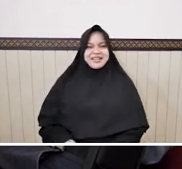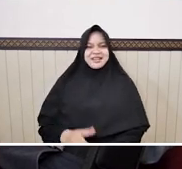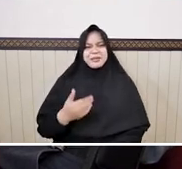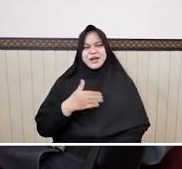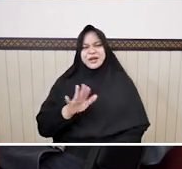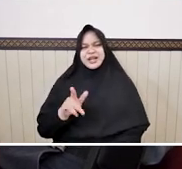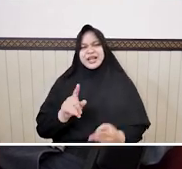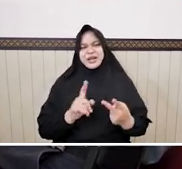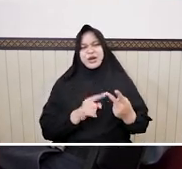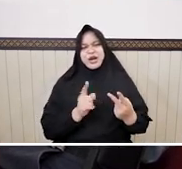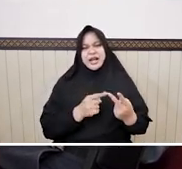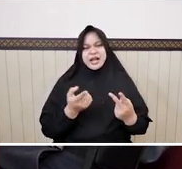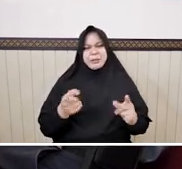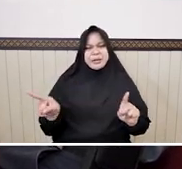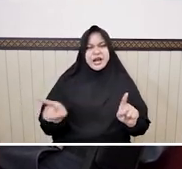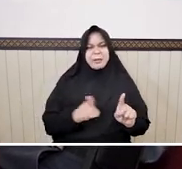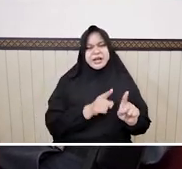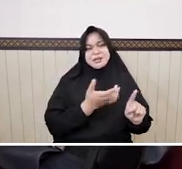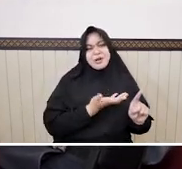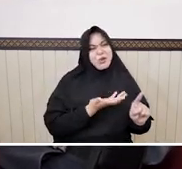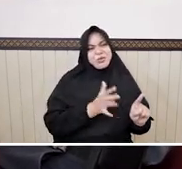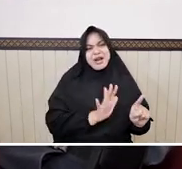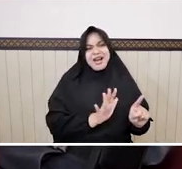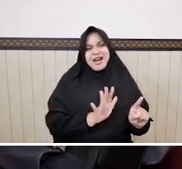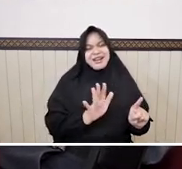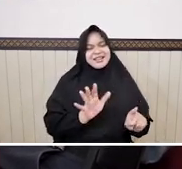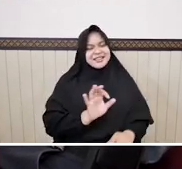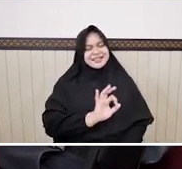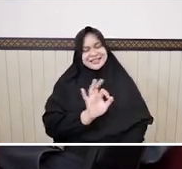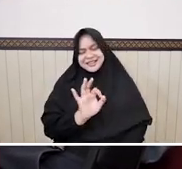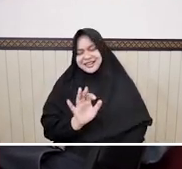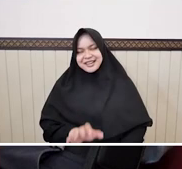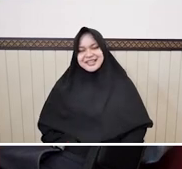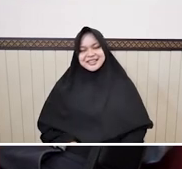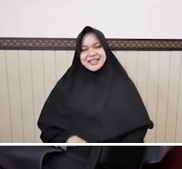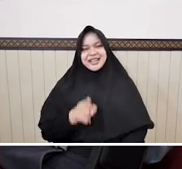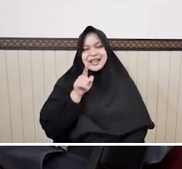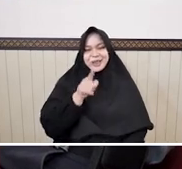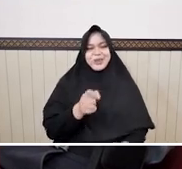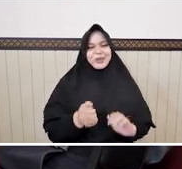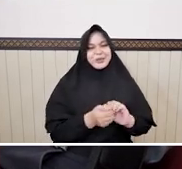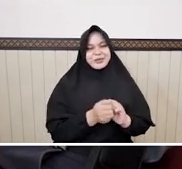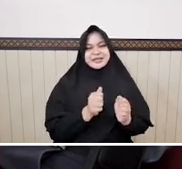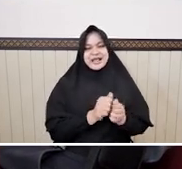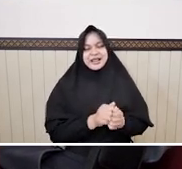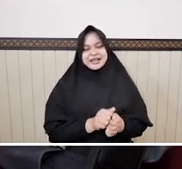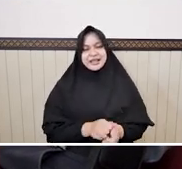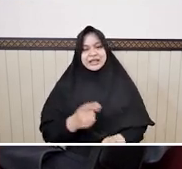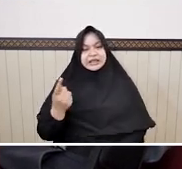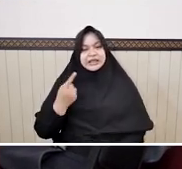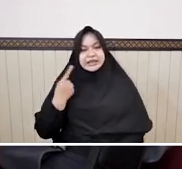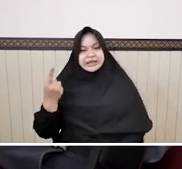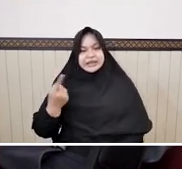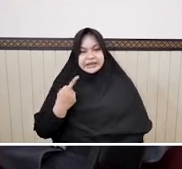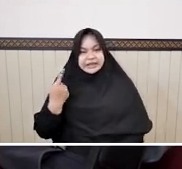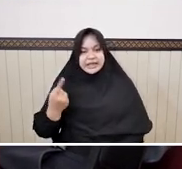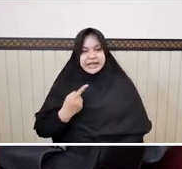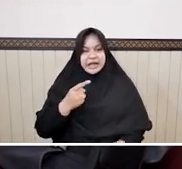mau yang kedua yang mendampinginya Apakah juga suka gitu Itu problemnya karena kemudian seringkali